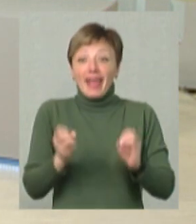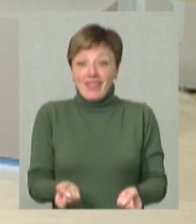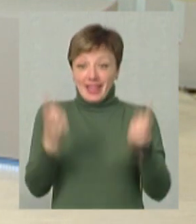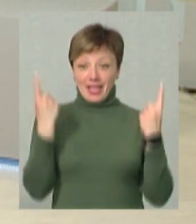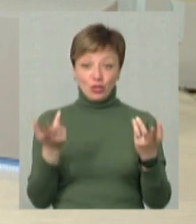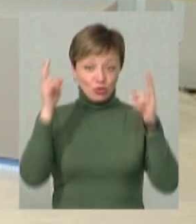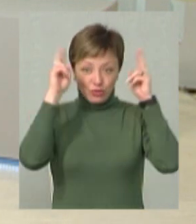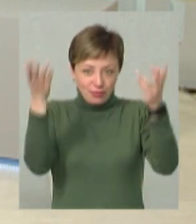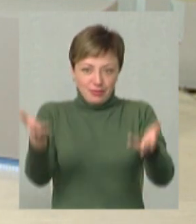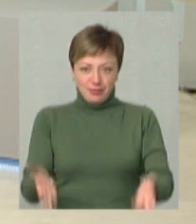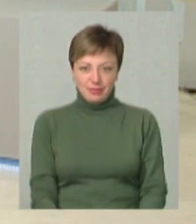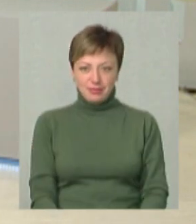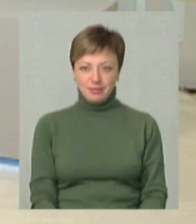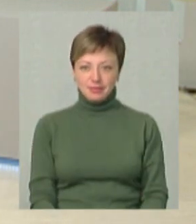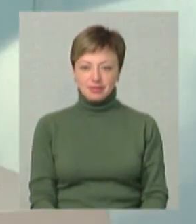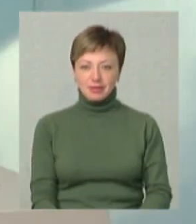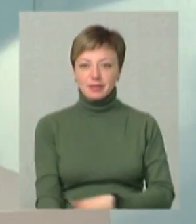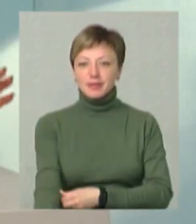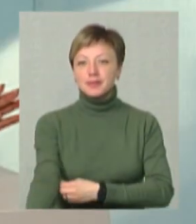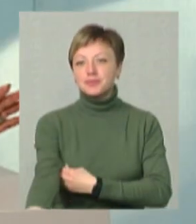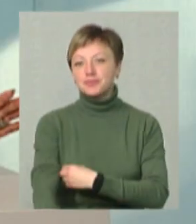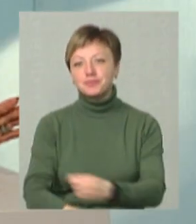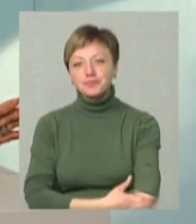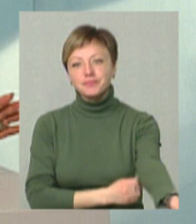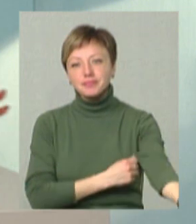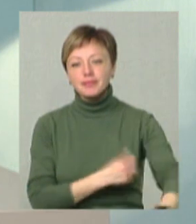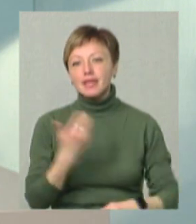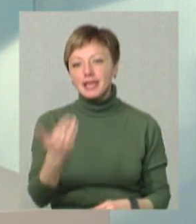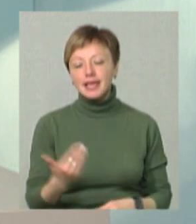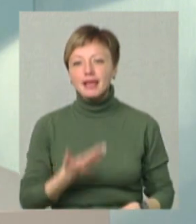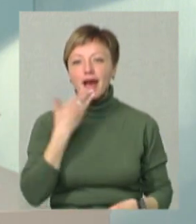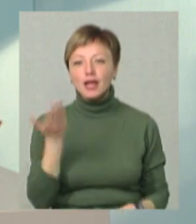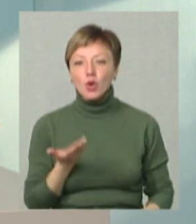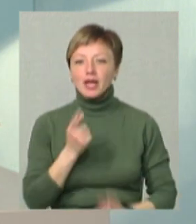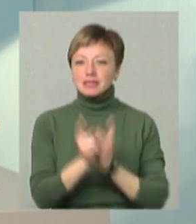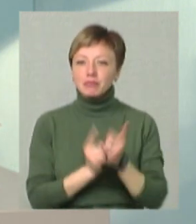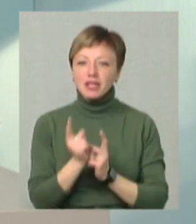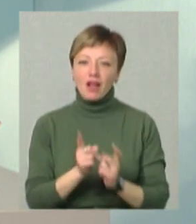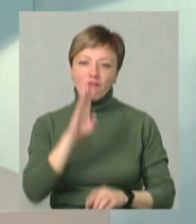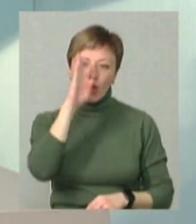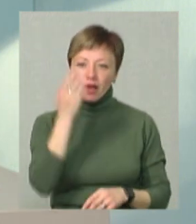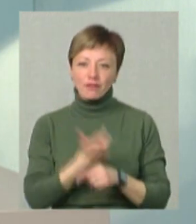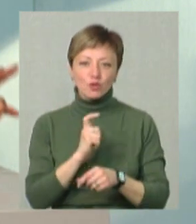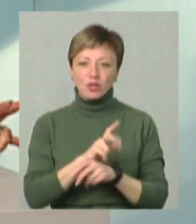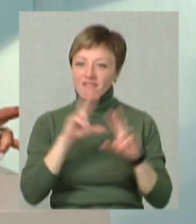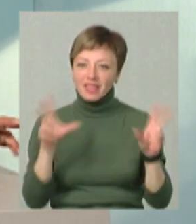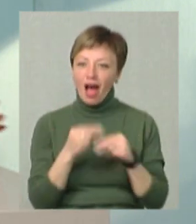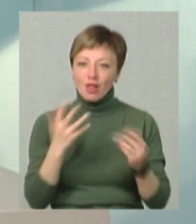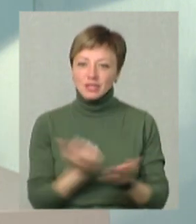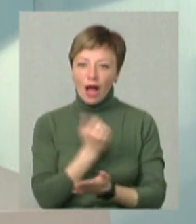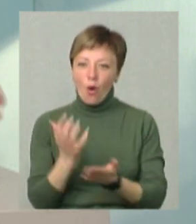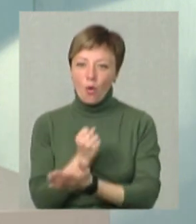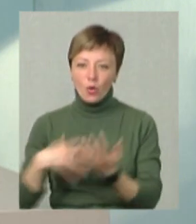то хай на його совісті буде. Ну, їхня риторика змінюється, і ворогів вони дуже вдало